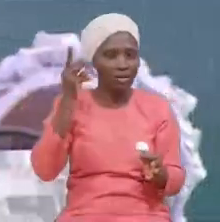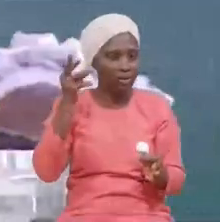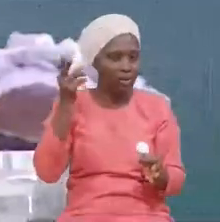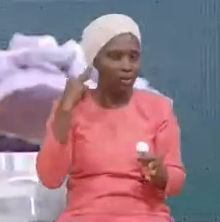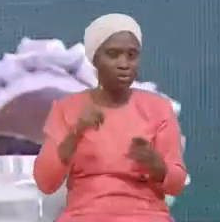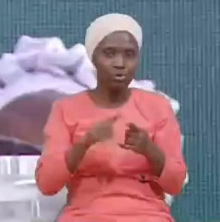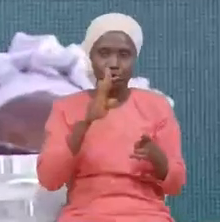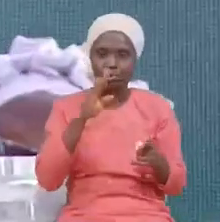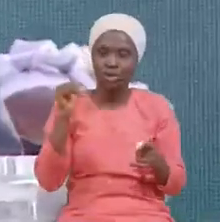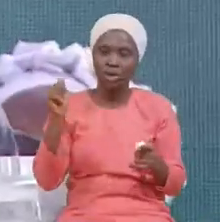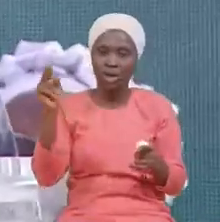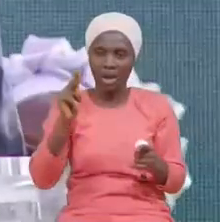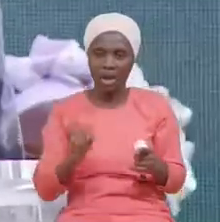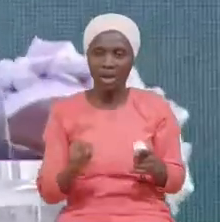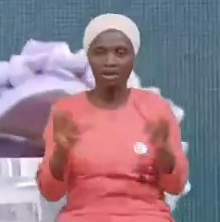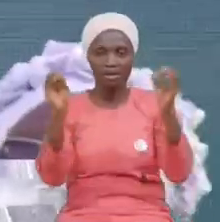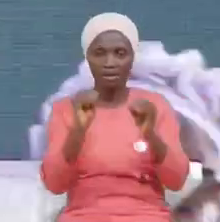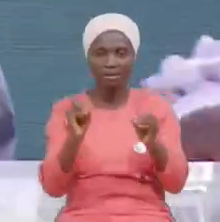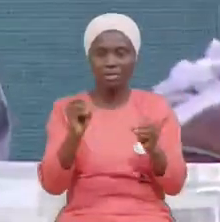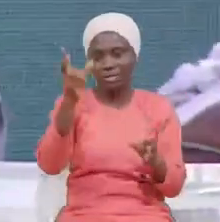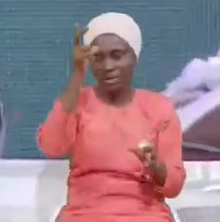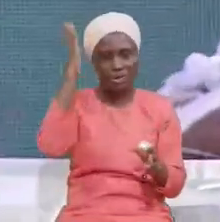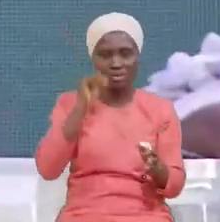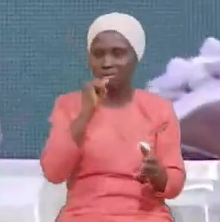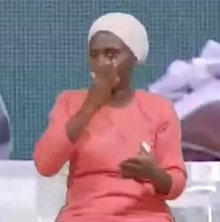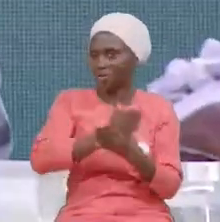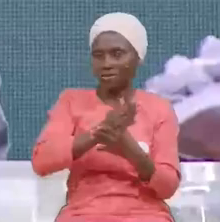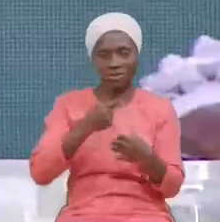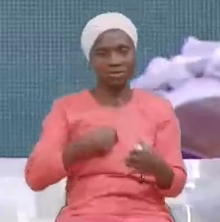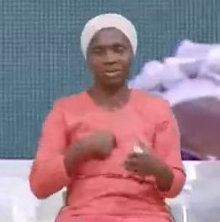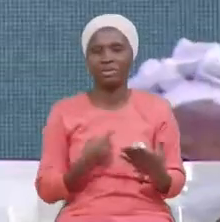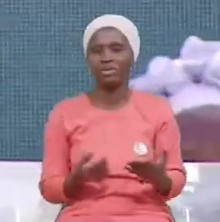Si je devais être un zéro, Satan n'allait pas causer trop de problèmes.